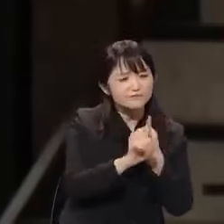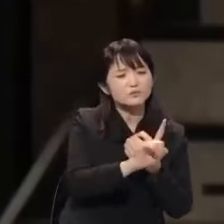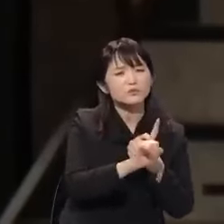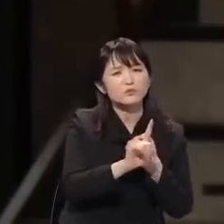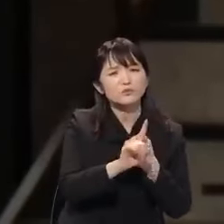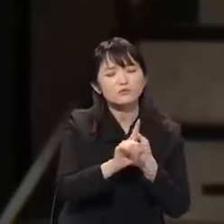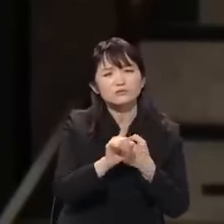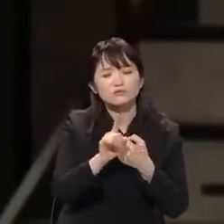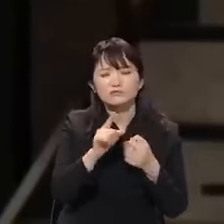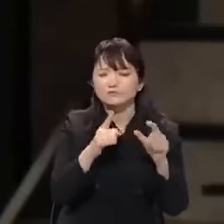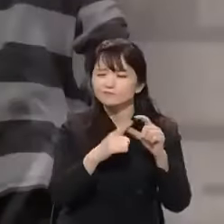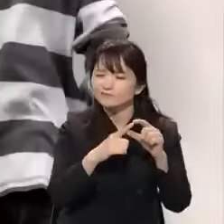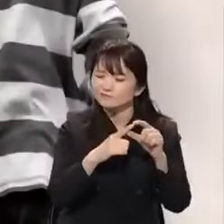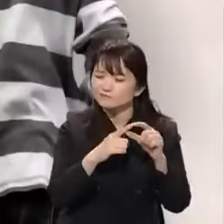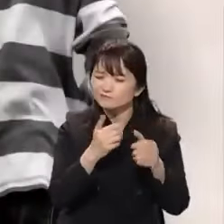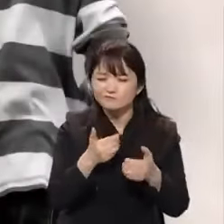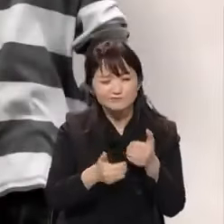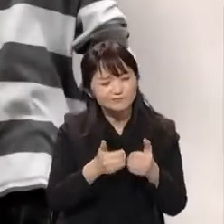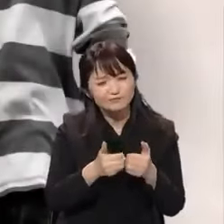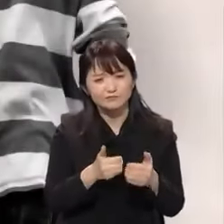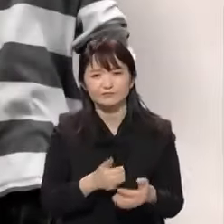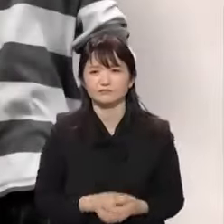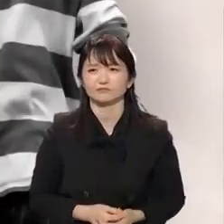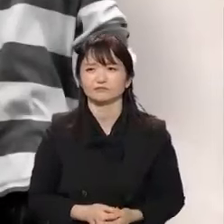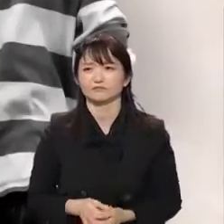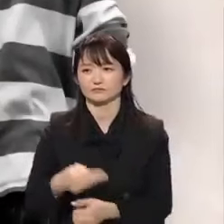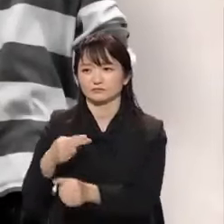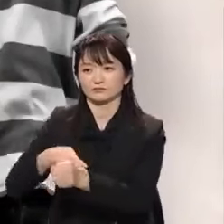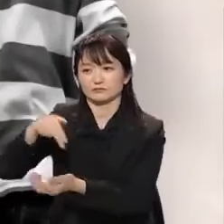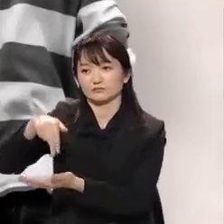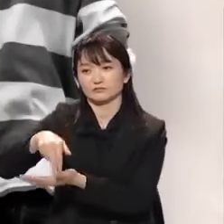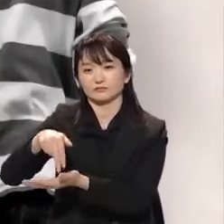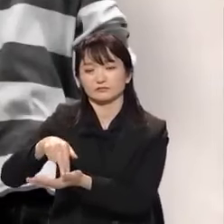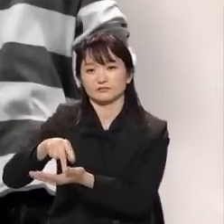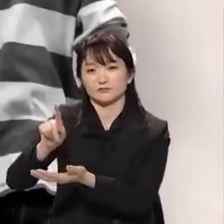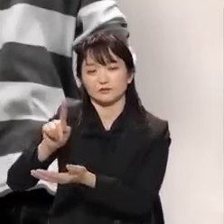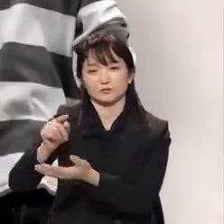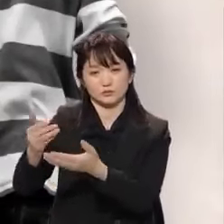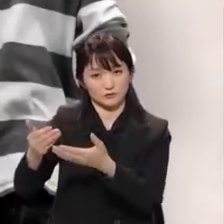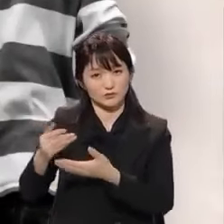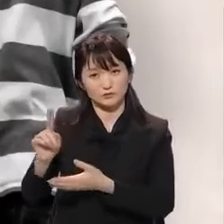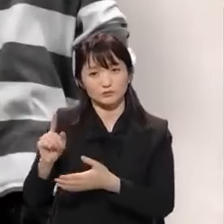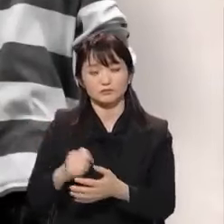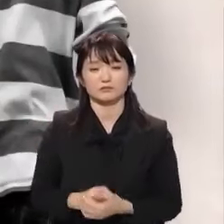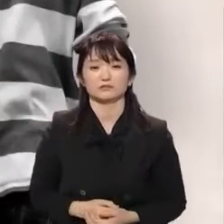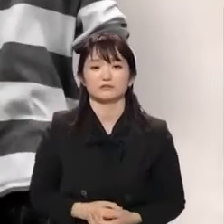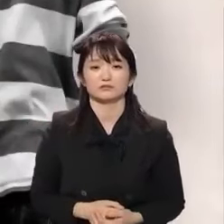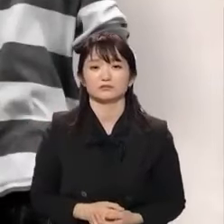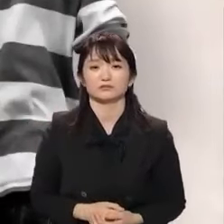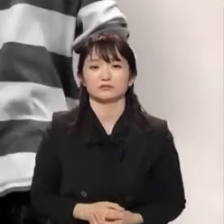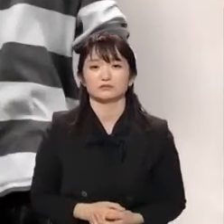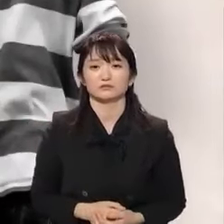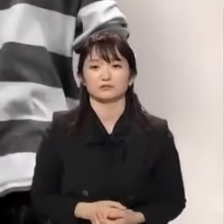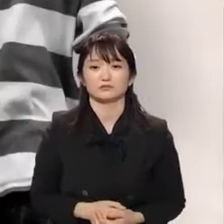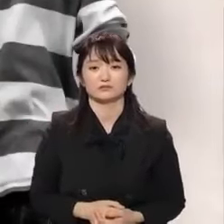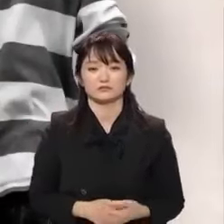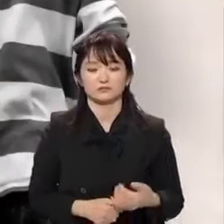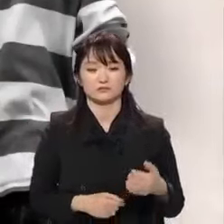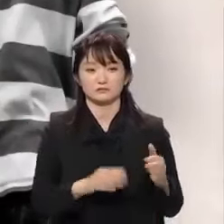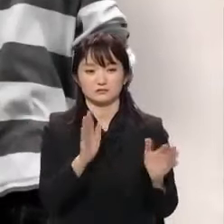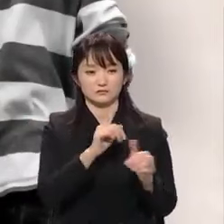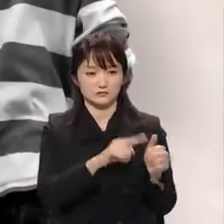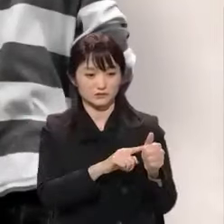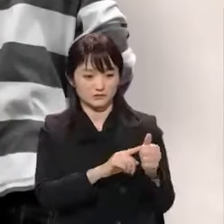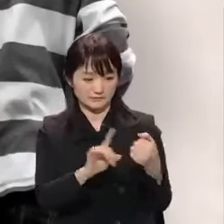낯선데요. 어쨌든 뭐 그 부분은 뭐 선생님 입장을 받아들인다고 해도 지금 뭐라고 얘기하냐면 뭐 이간질하는